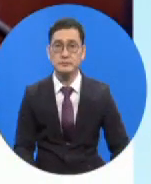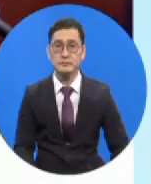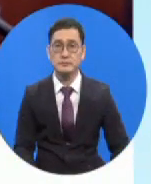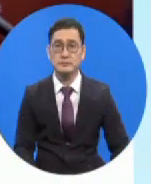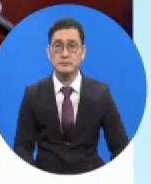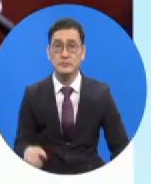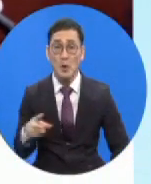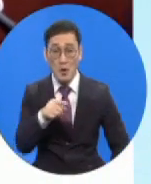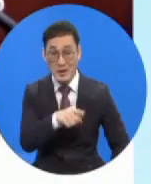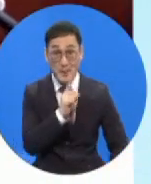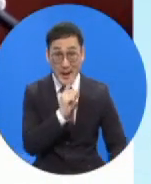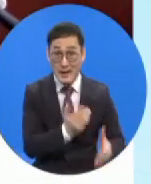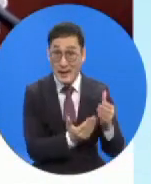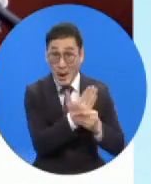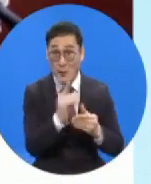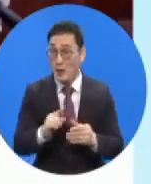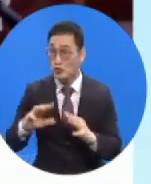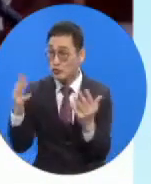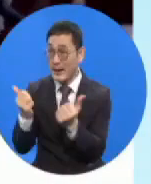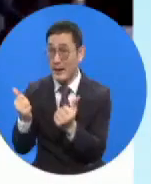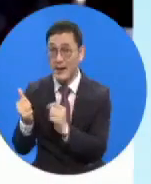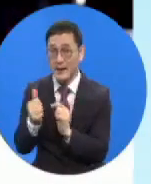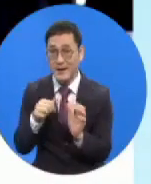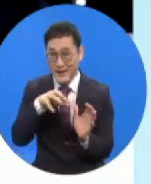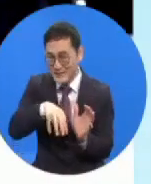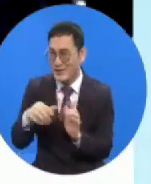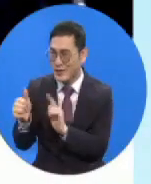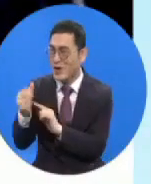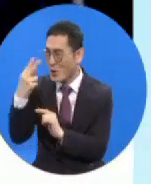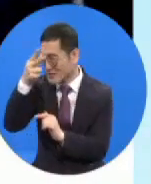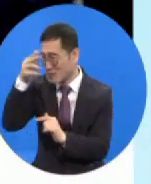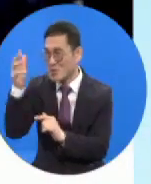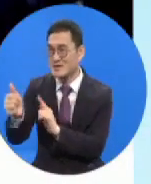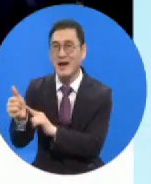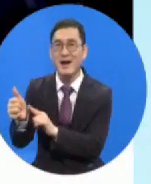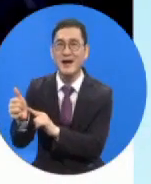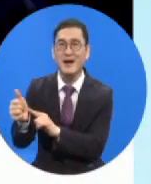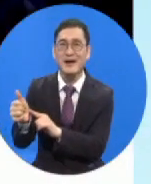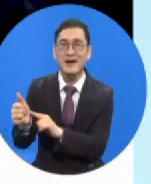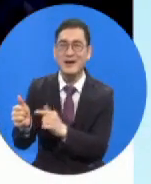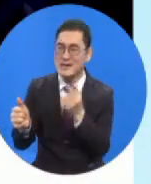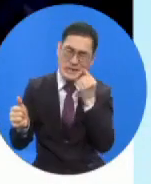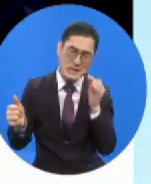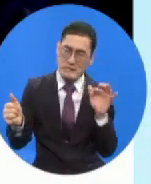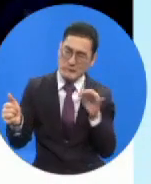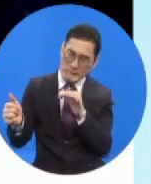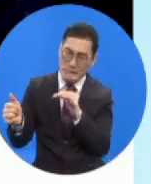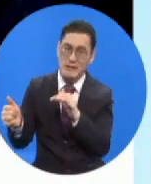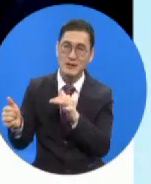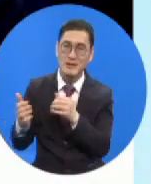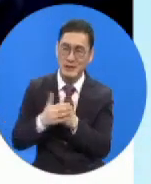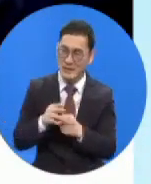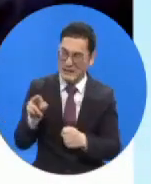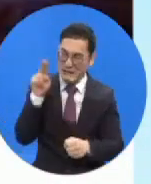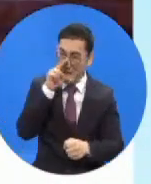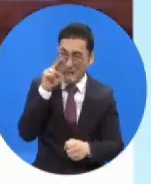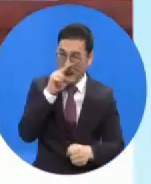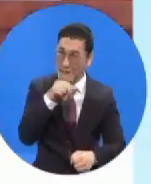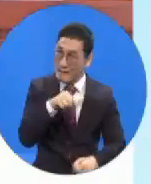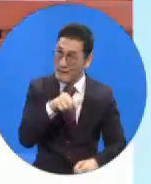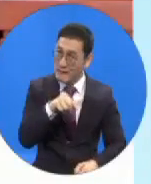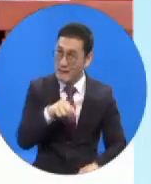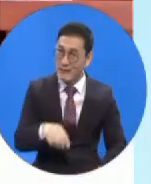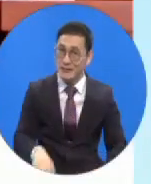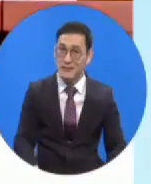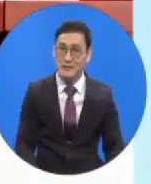이후에 나왔단 말이에요. 네. 만일에 국감에서 지금 저렇게 대검 앞에 화한 쏟아지고 한다는데, 국감에서 민주당 의원들이 정말